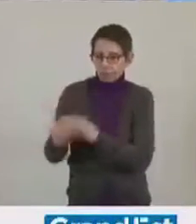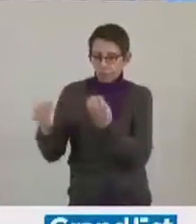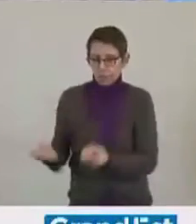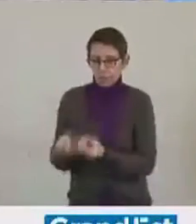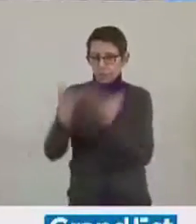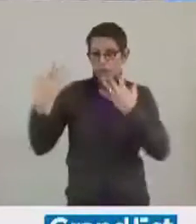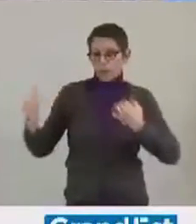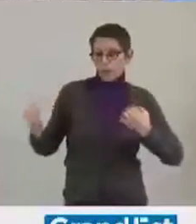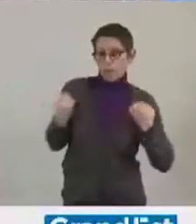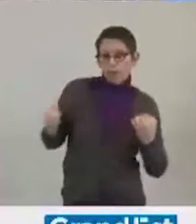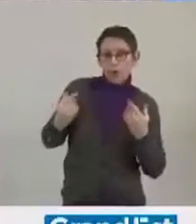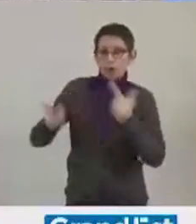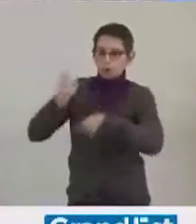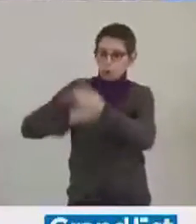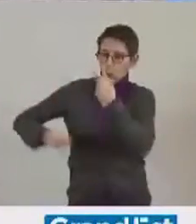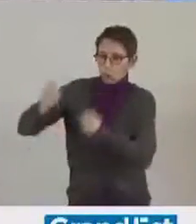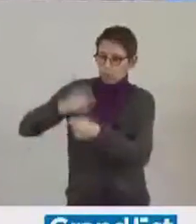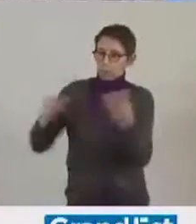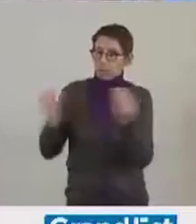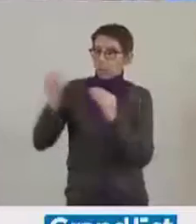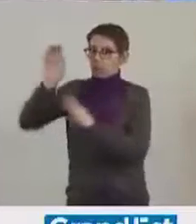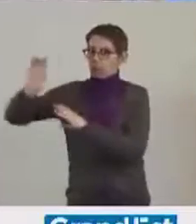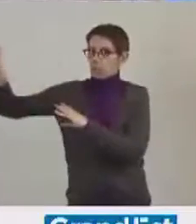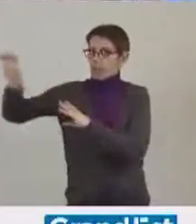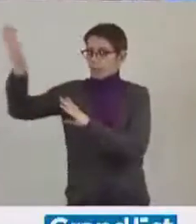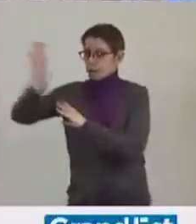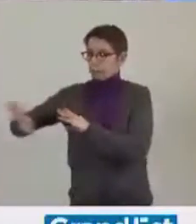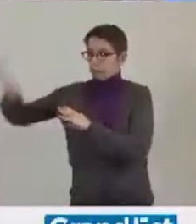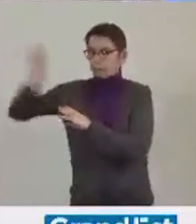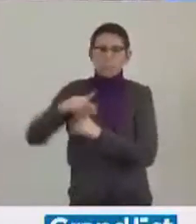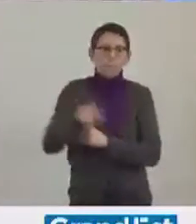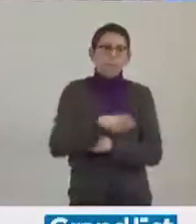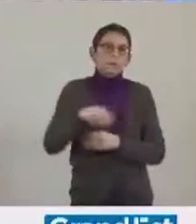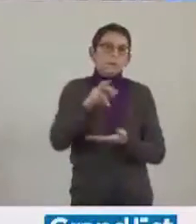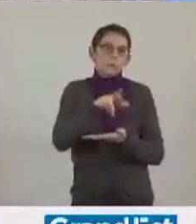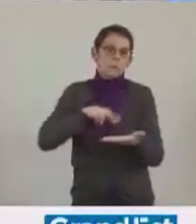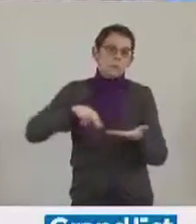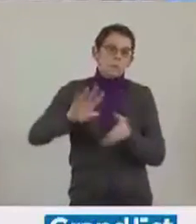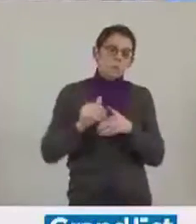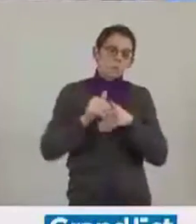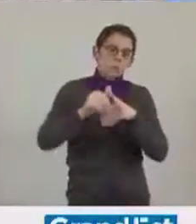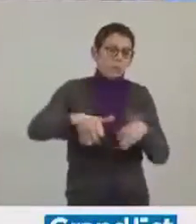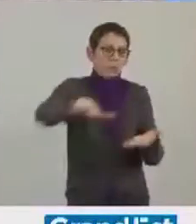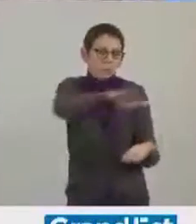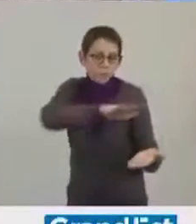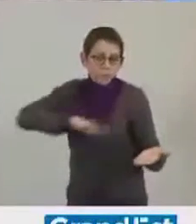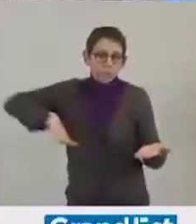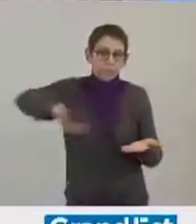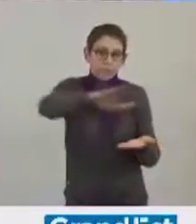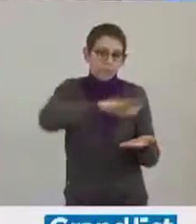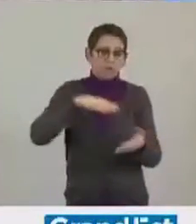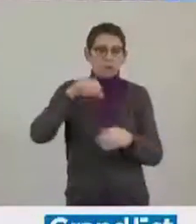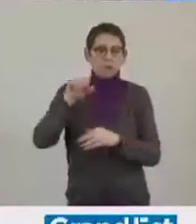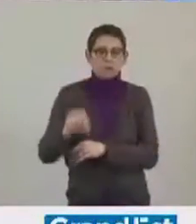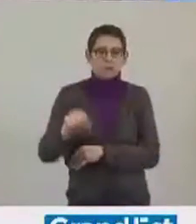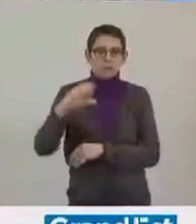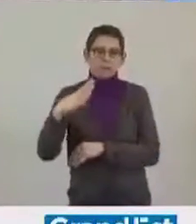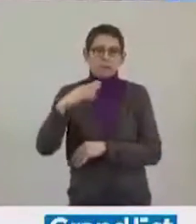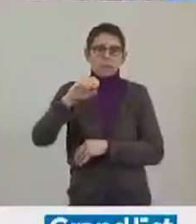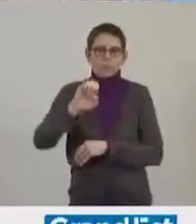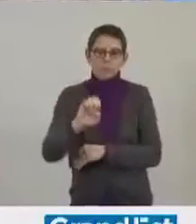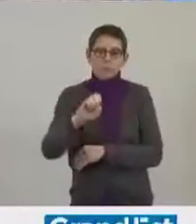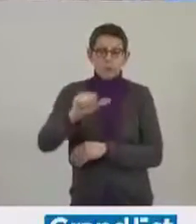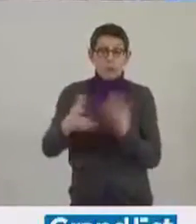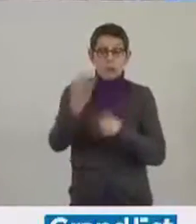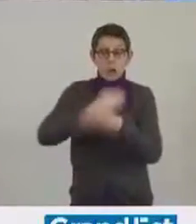commune à l'échelle du Grand Est. La région poursuivra bien entendu son soutien aux plateformes, qu'il s'agisse du CEA ou de l'Institut